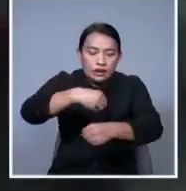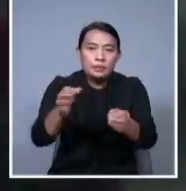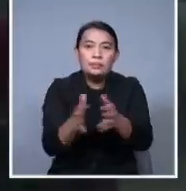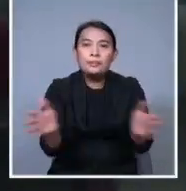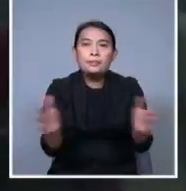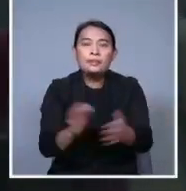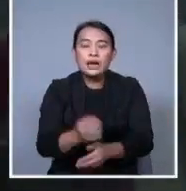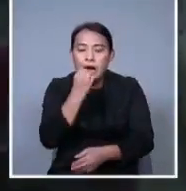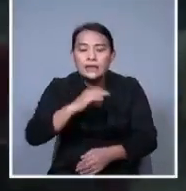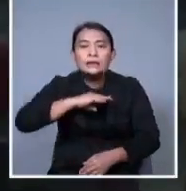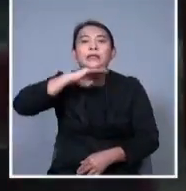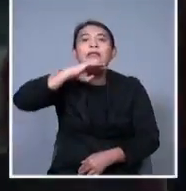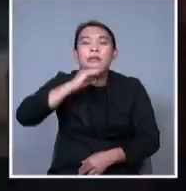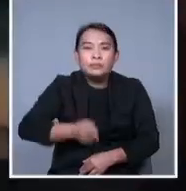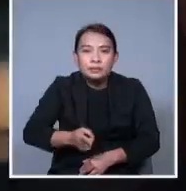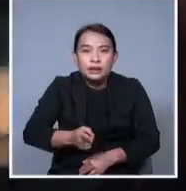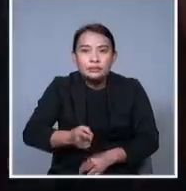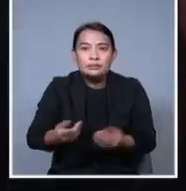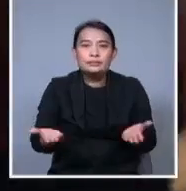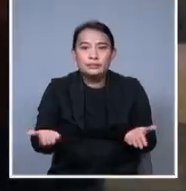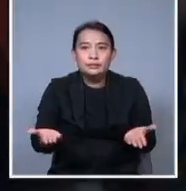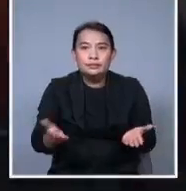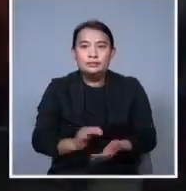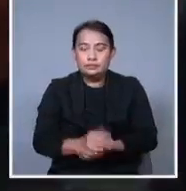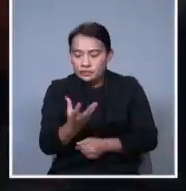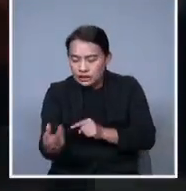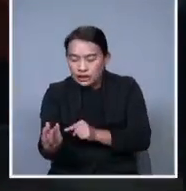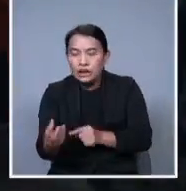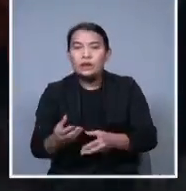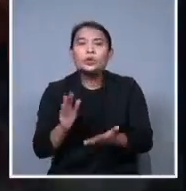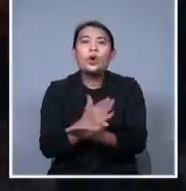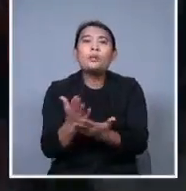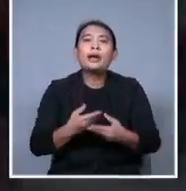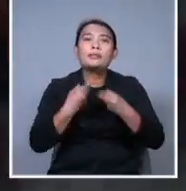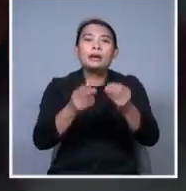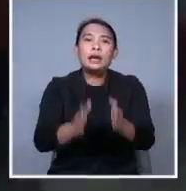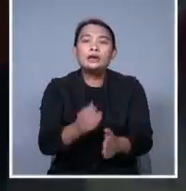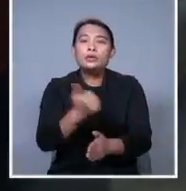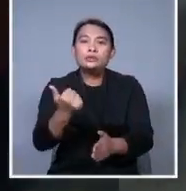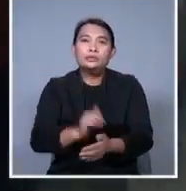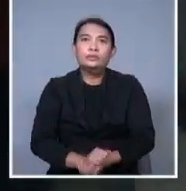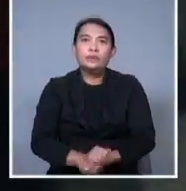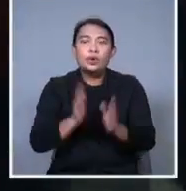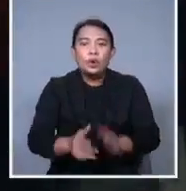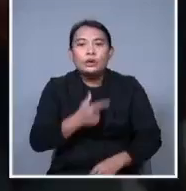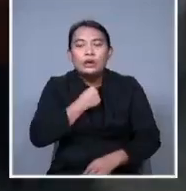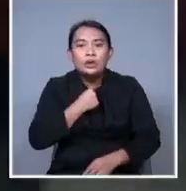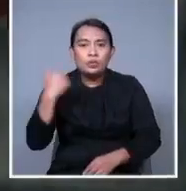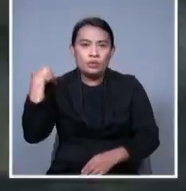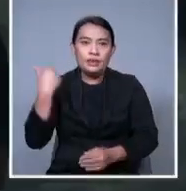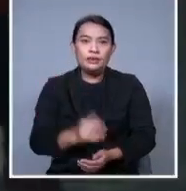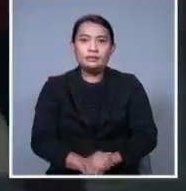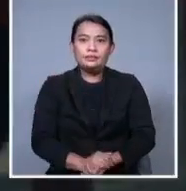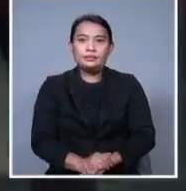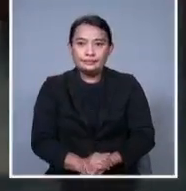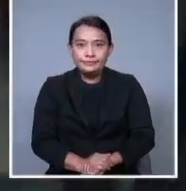คุณกินอิ่มเท่าเดิมนั่นแหละนั่นก็เป็นส่วนเกินทั้งหมดแบ่งเหลือให้คนอื่นเขาดีกว่า ใช่ยังมีอีกหลายคนที่เขาหิวอยู่นั่นเองนะครับขน